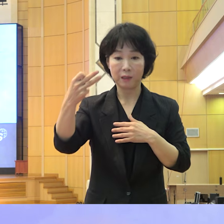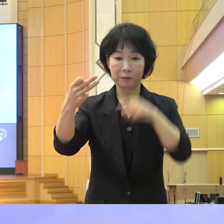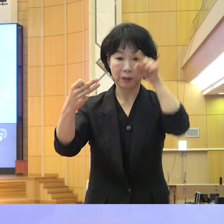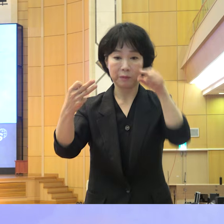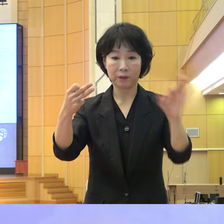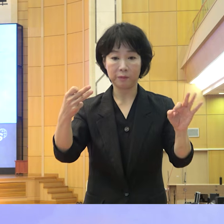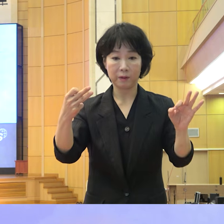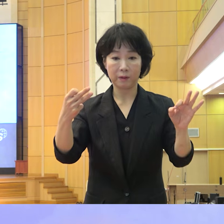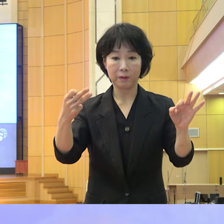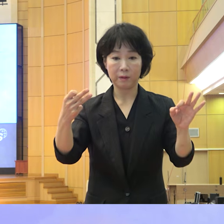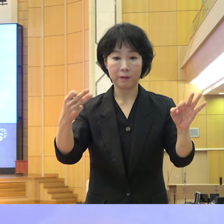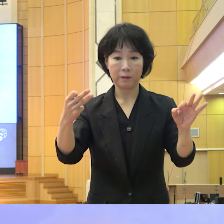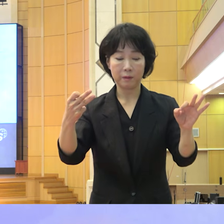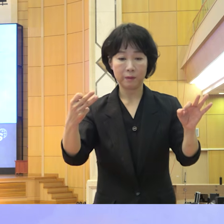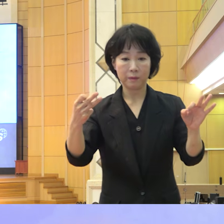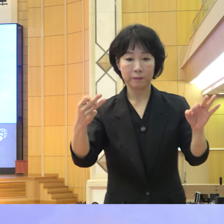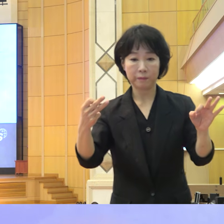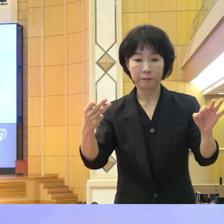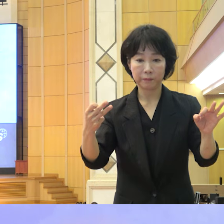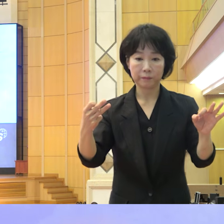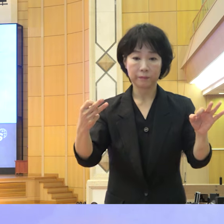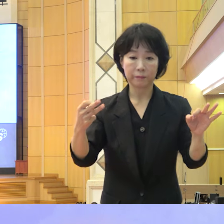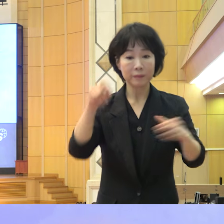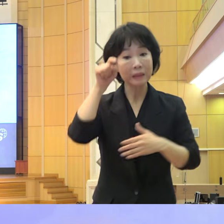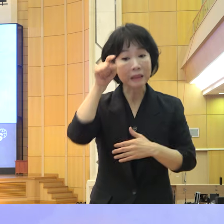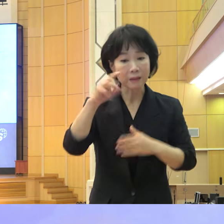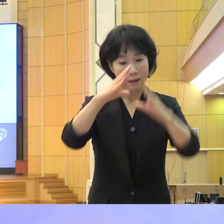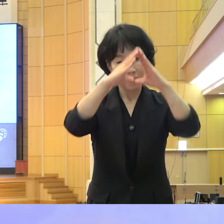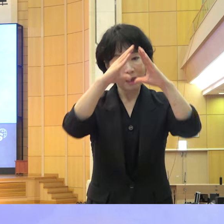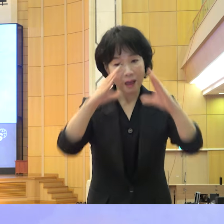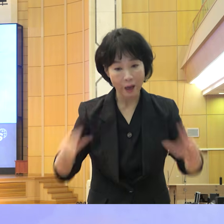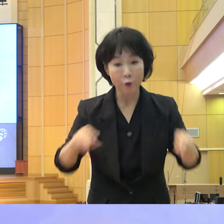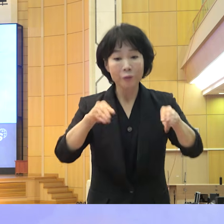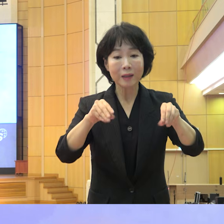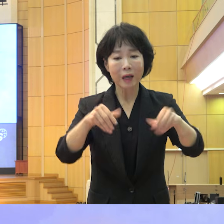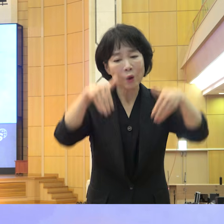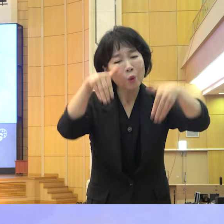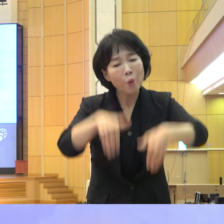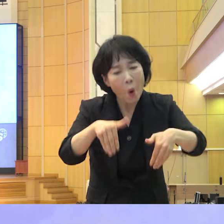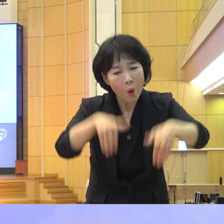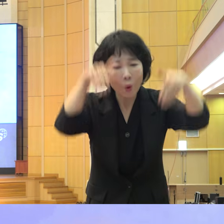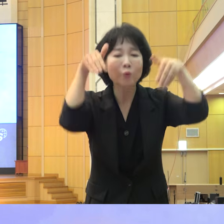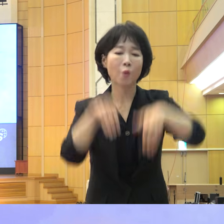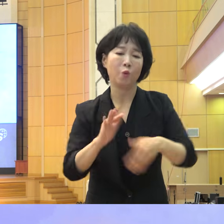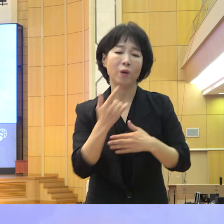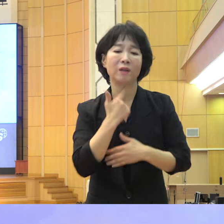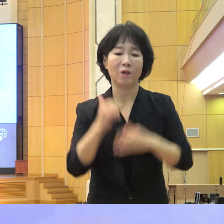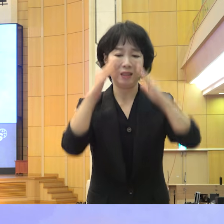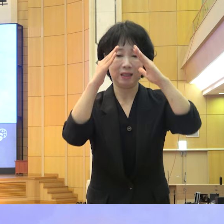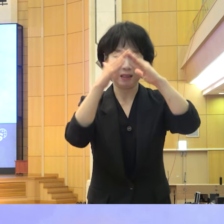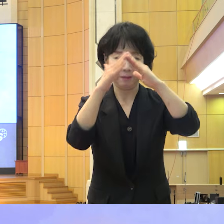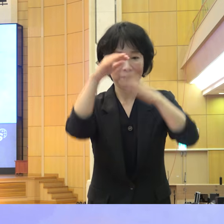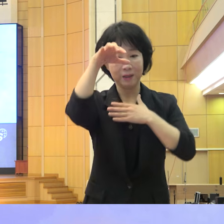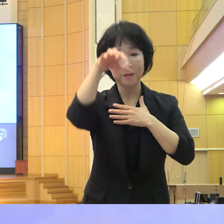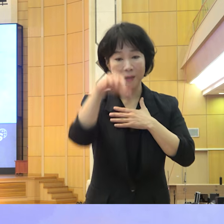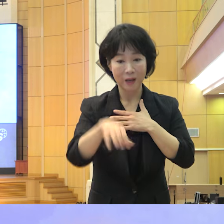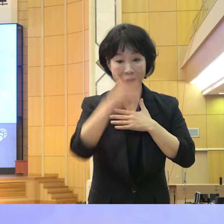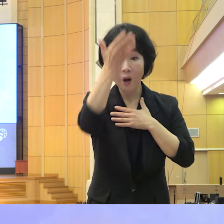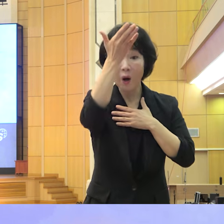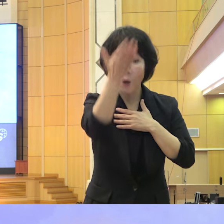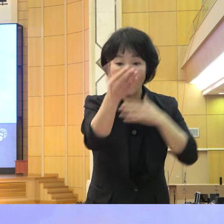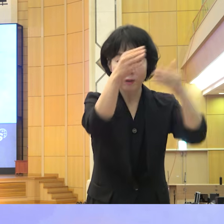신명기 14장 10절에 그는 애굽 땅 종되었던 집에서